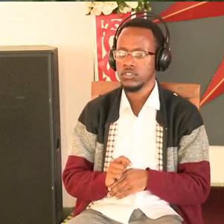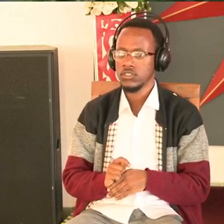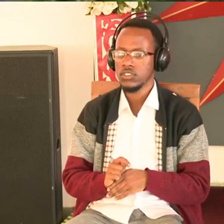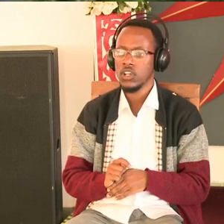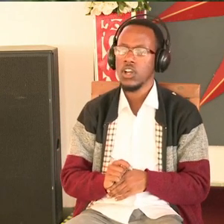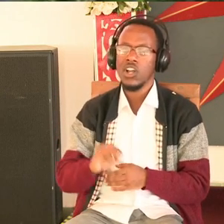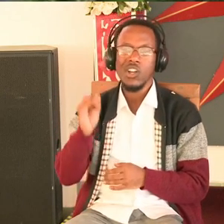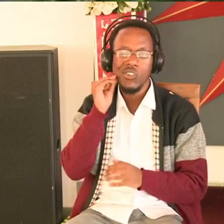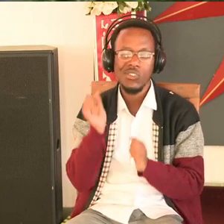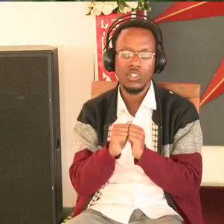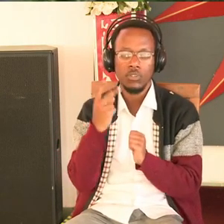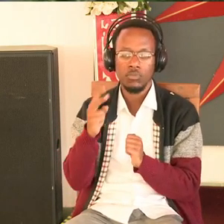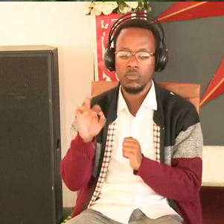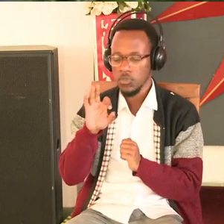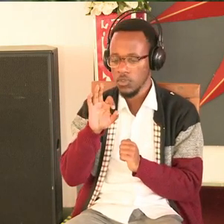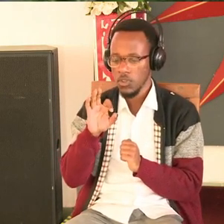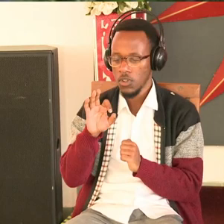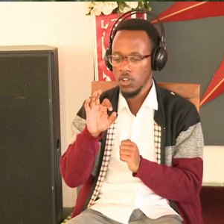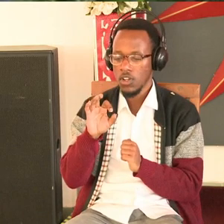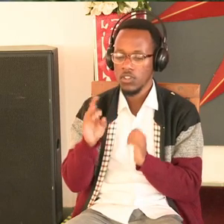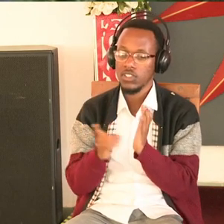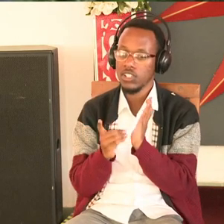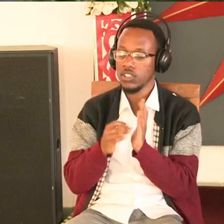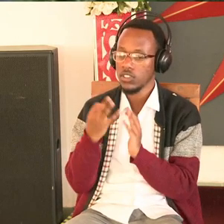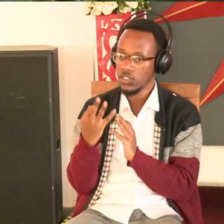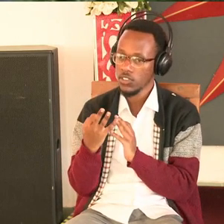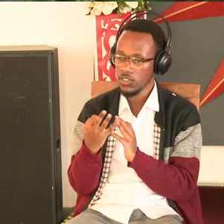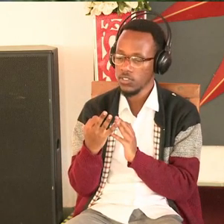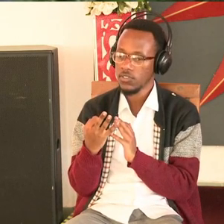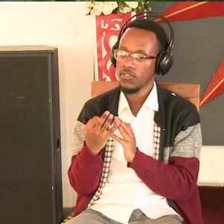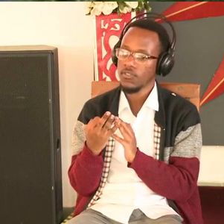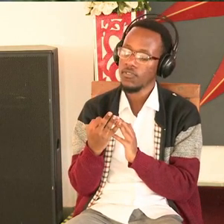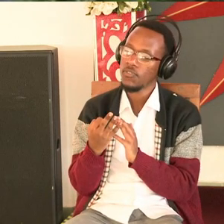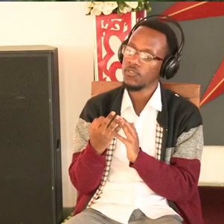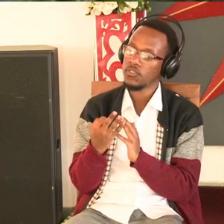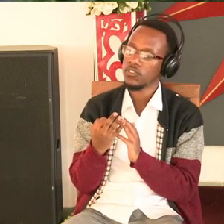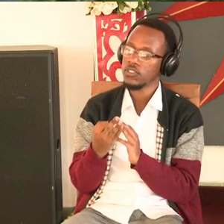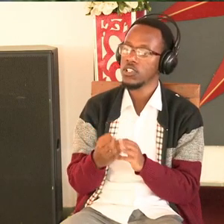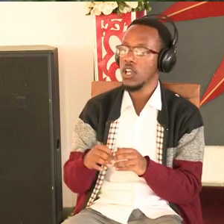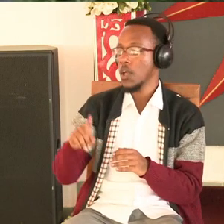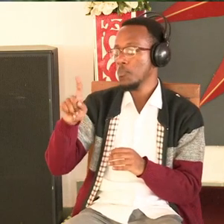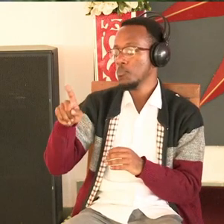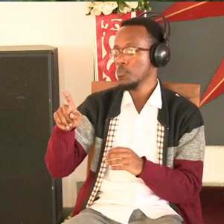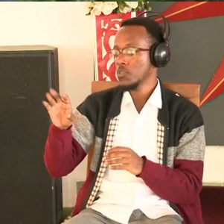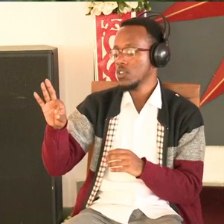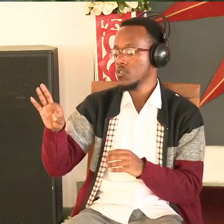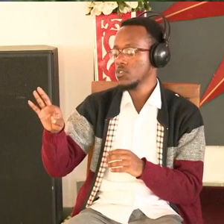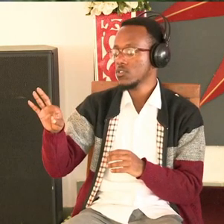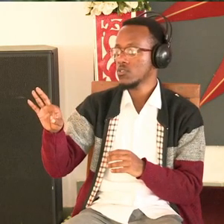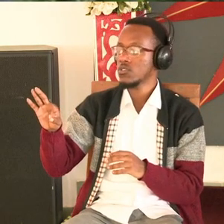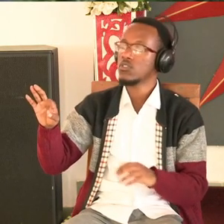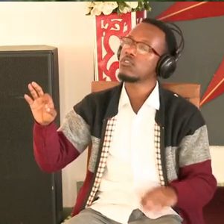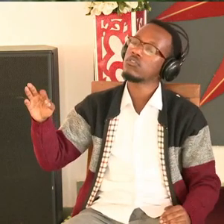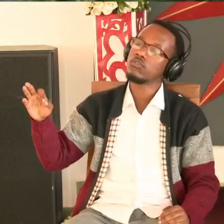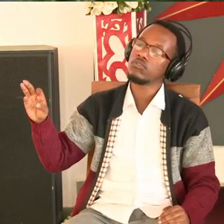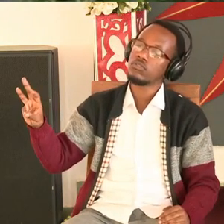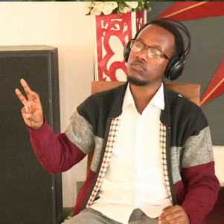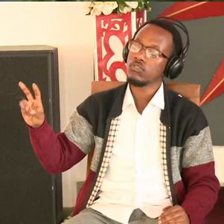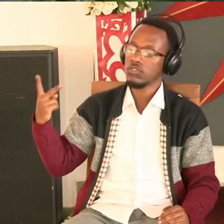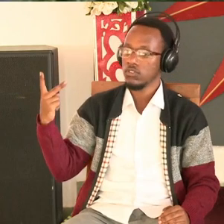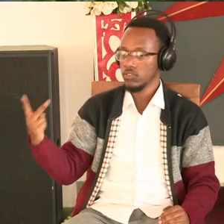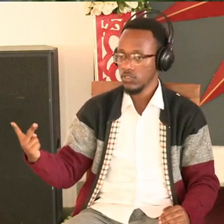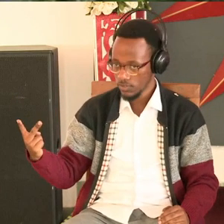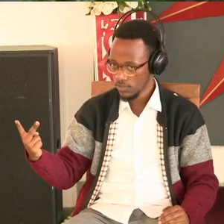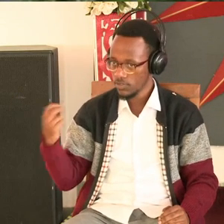6/12 by'umwihariko ku itariki 6/12 muri 62 message